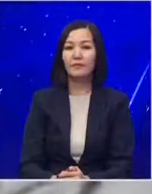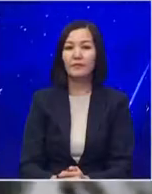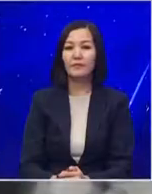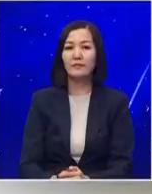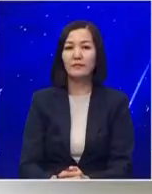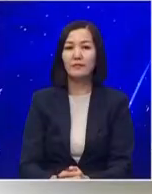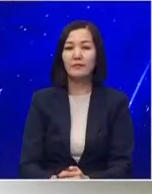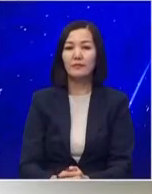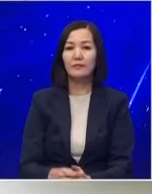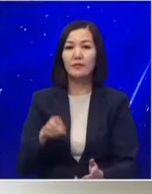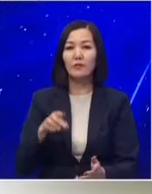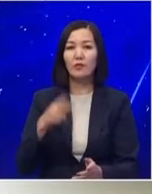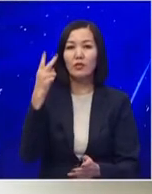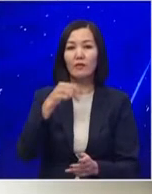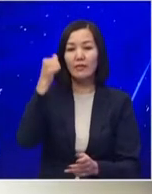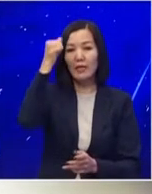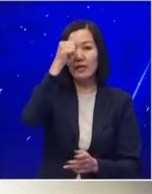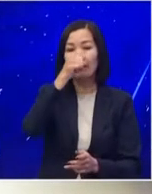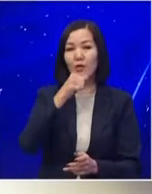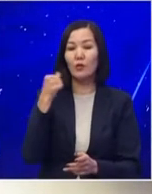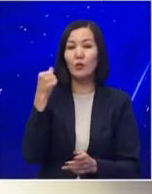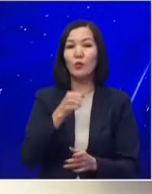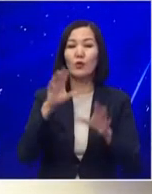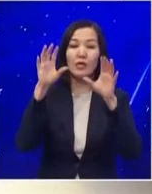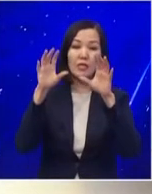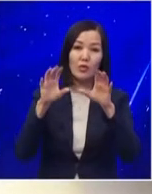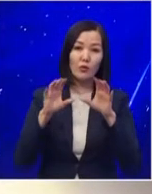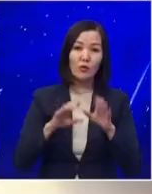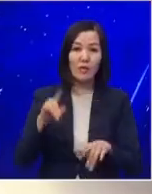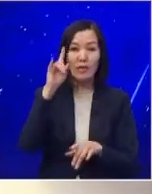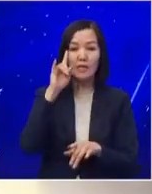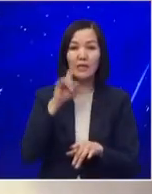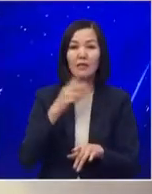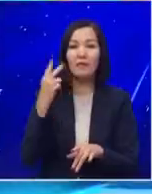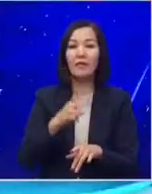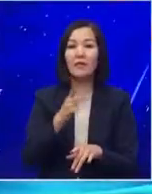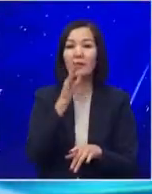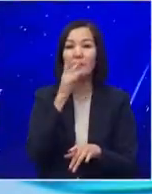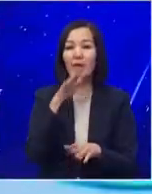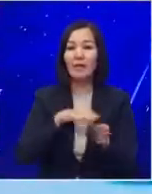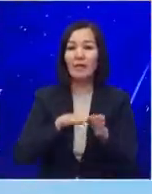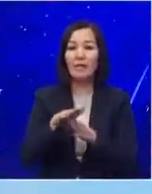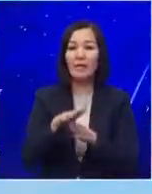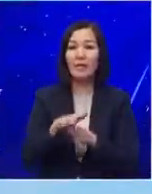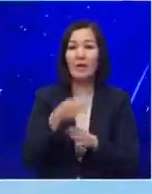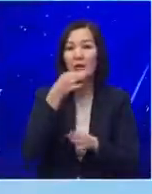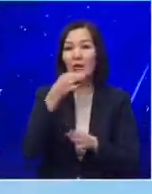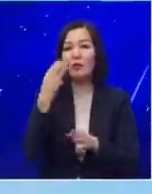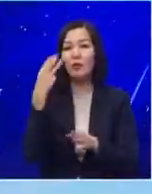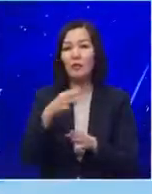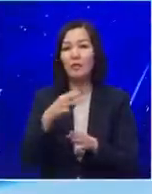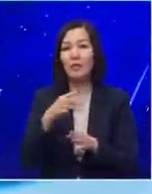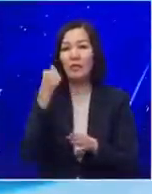в 2020 году конституции республики казахстан 25 лет в этом году начал отсчет и 30